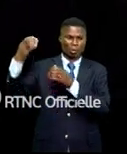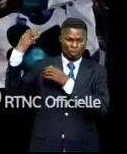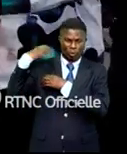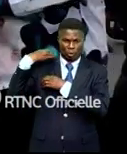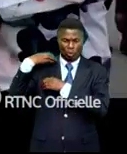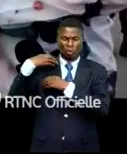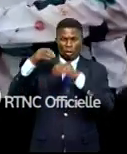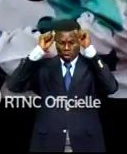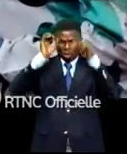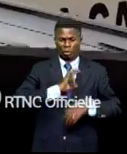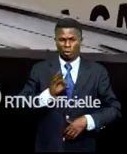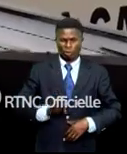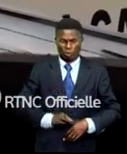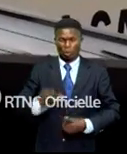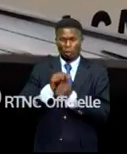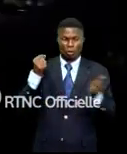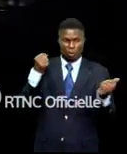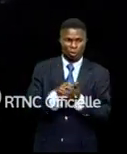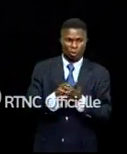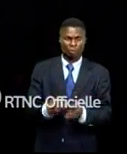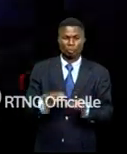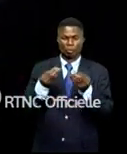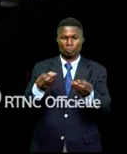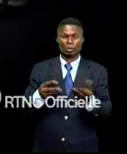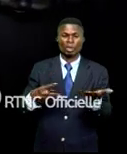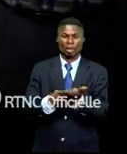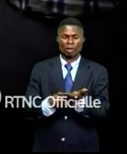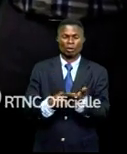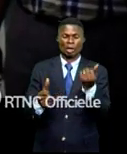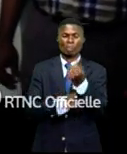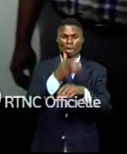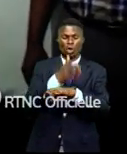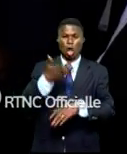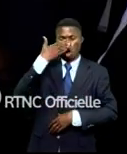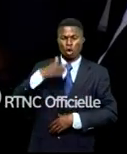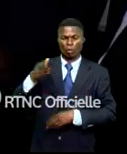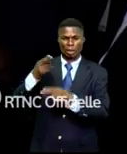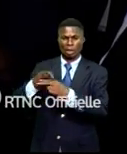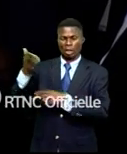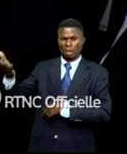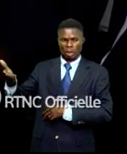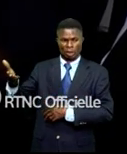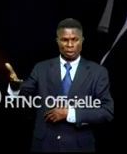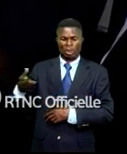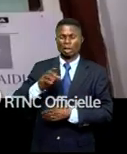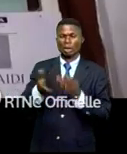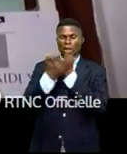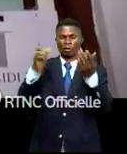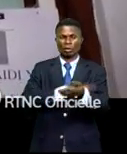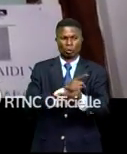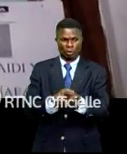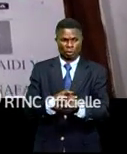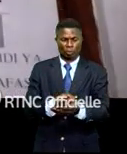le chef de l'État au lendemain de l'accident vient d'honorer les factures des blessés internés dans les structures médicales de Goma.